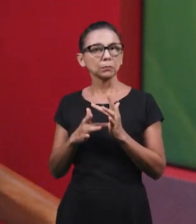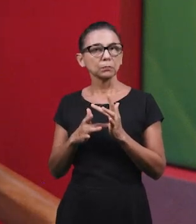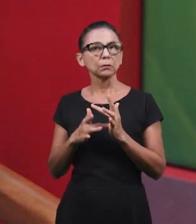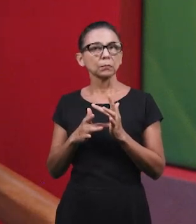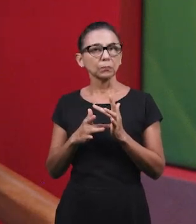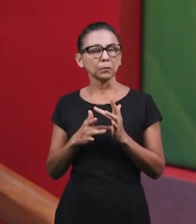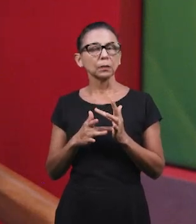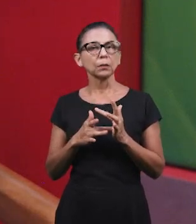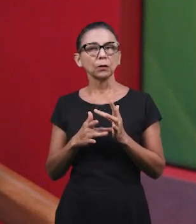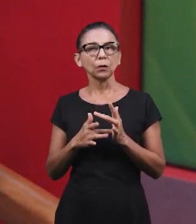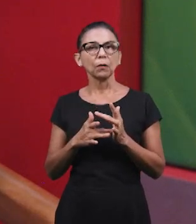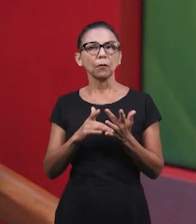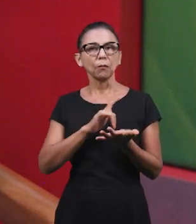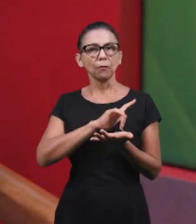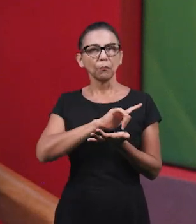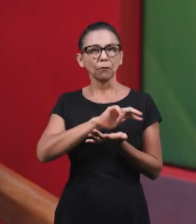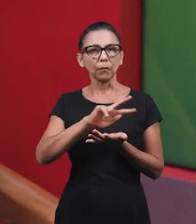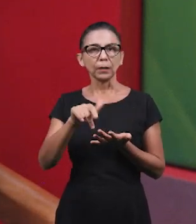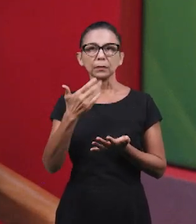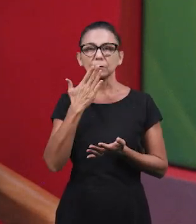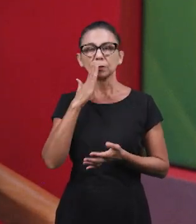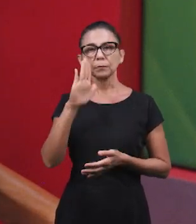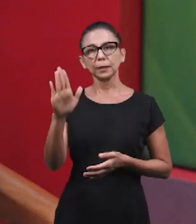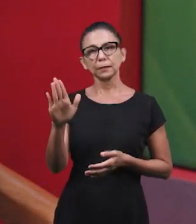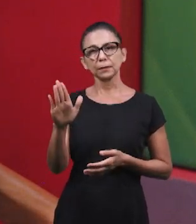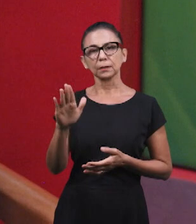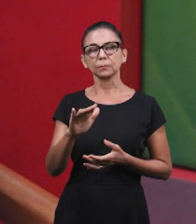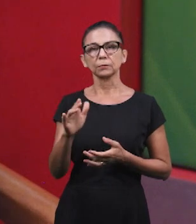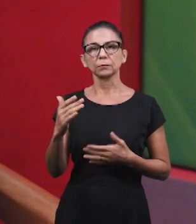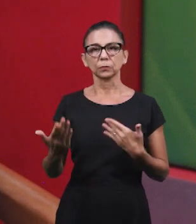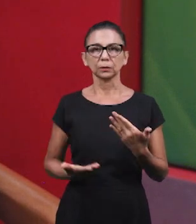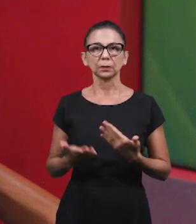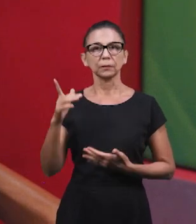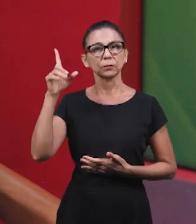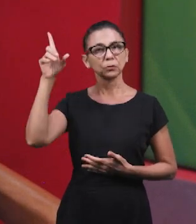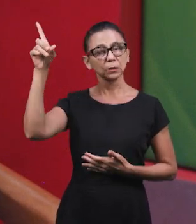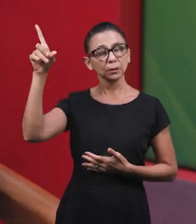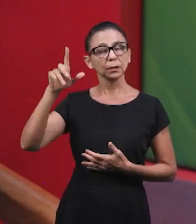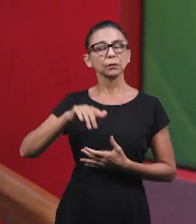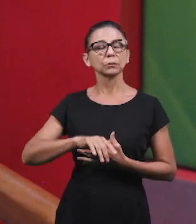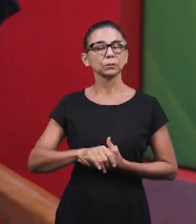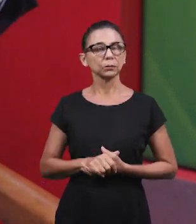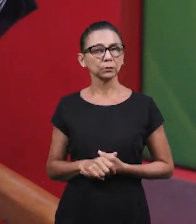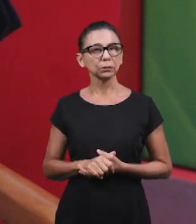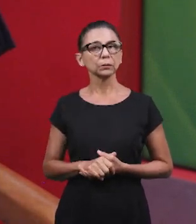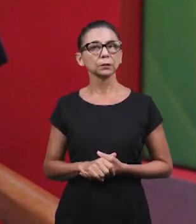sont enregistrées dans la parole de Dieu. Une des promesses